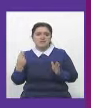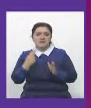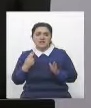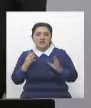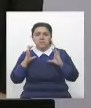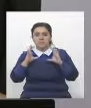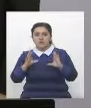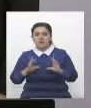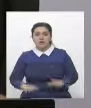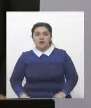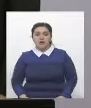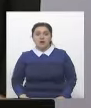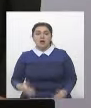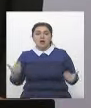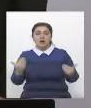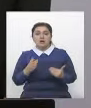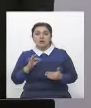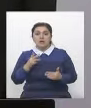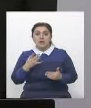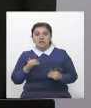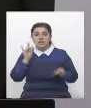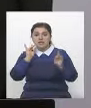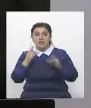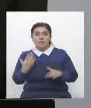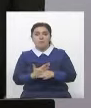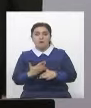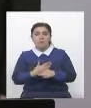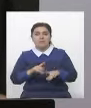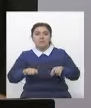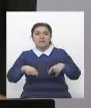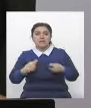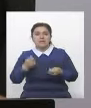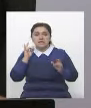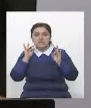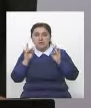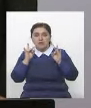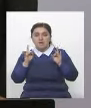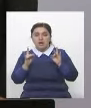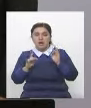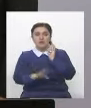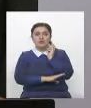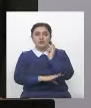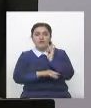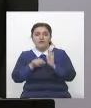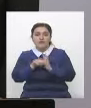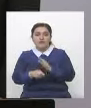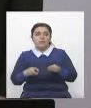пятно. А какие согласные звуки помогают передать треск дров в